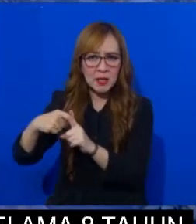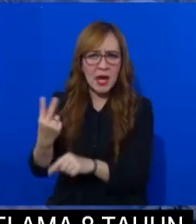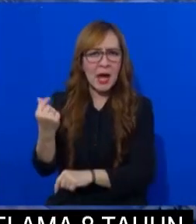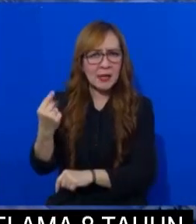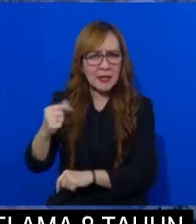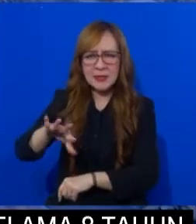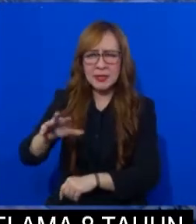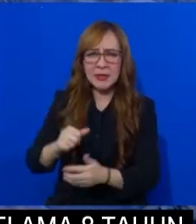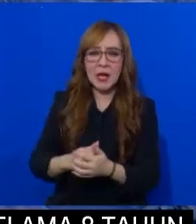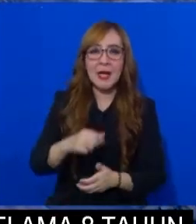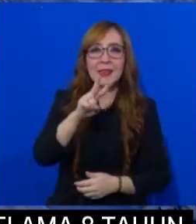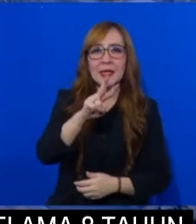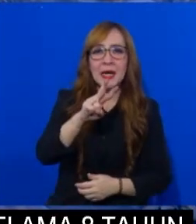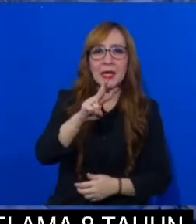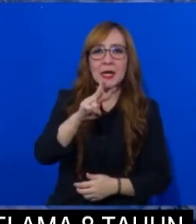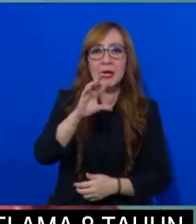3,5 lah, Pak, atau 3 total sih.